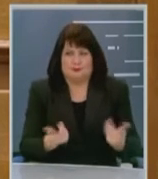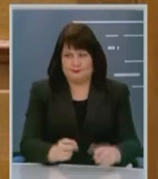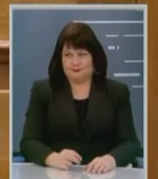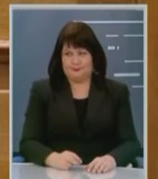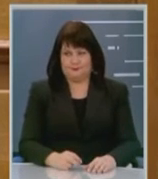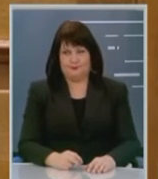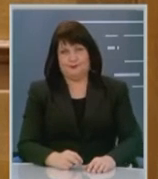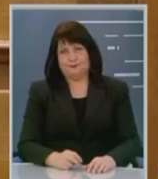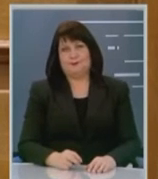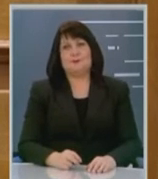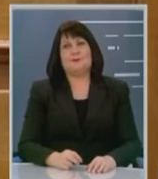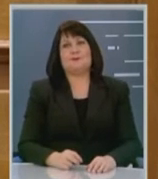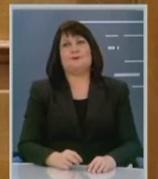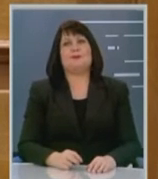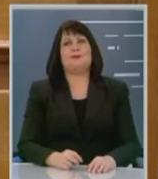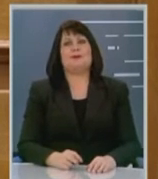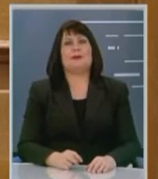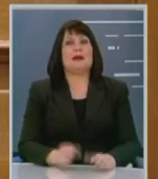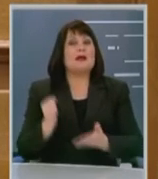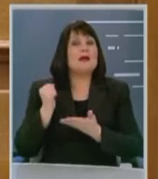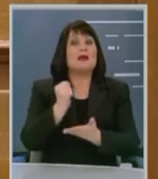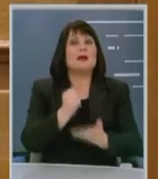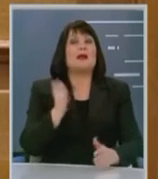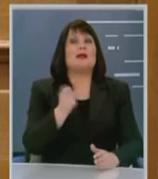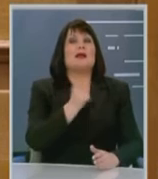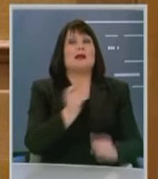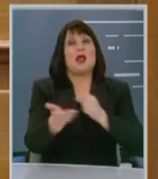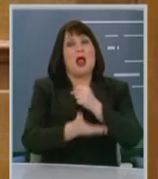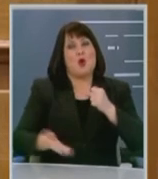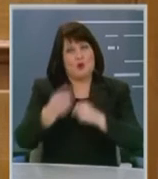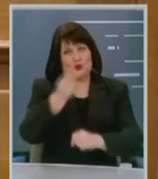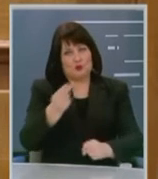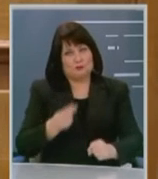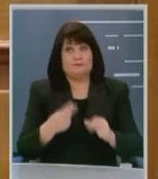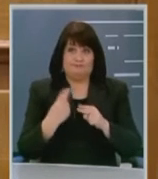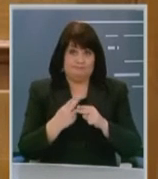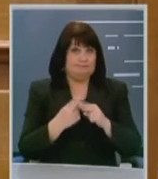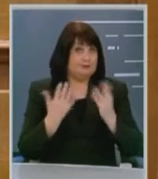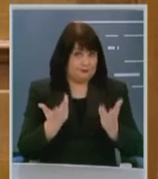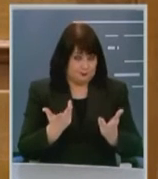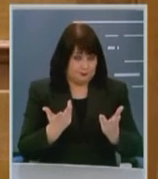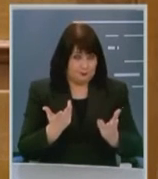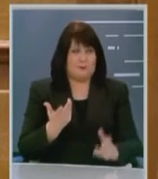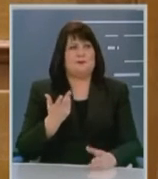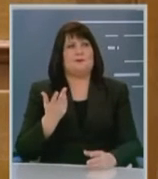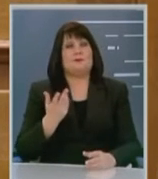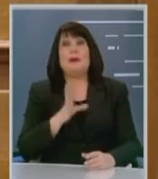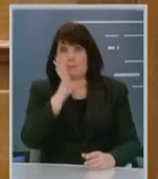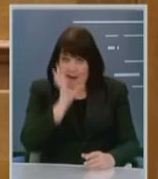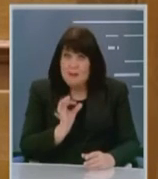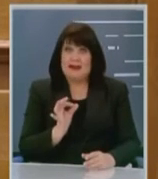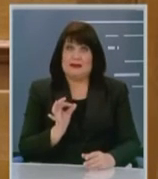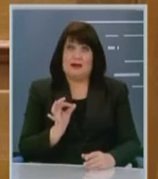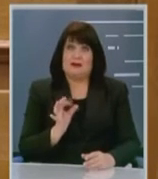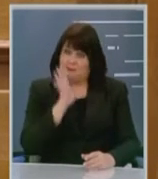Αγαπητοί συνάδελφοι, η λογική της ενίσχυσης έχει κυριαρχήσει στον αγροτικό χώρο σε σημείο, ειλικρινά, επειδή